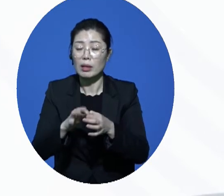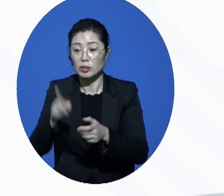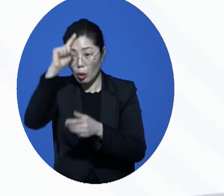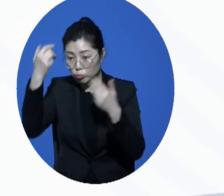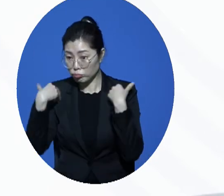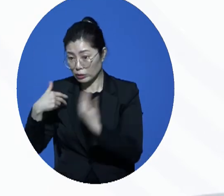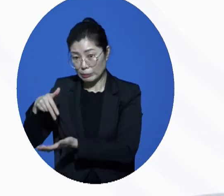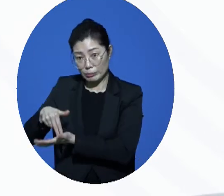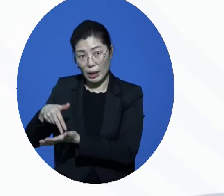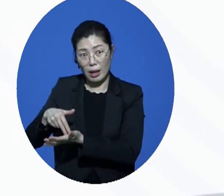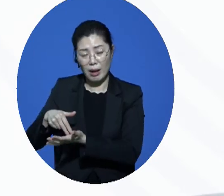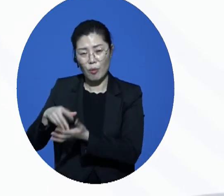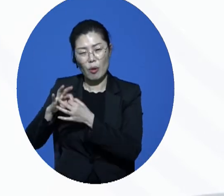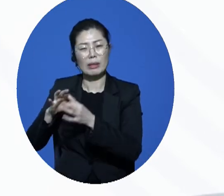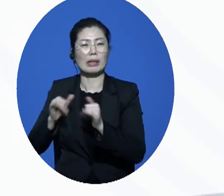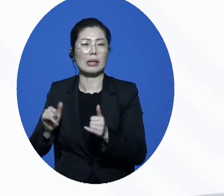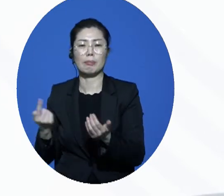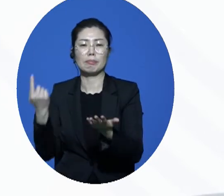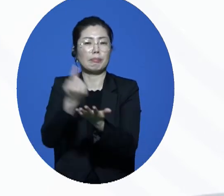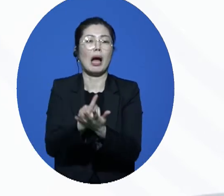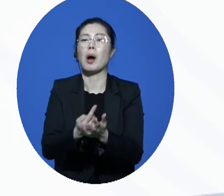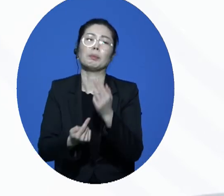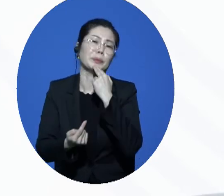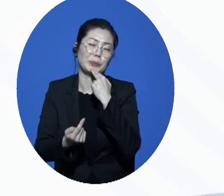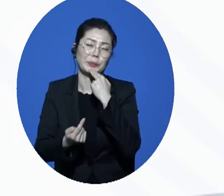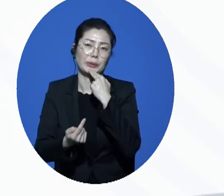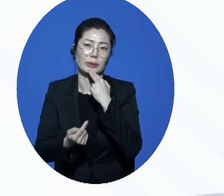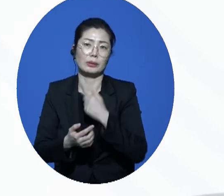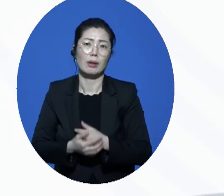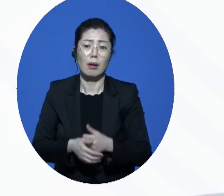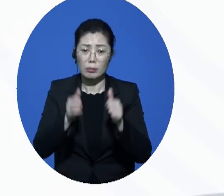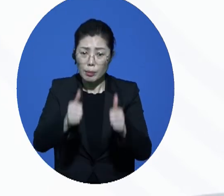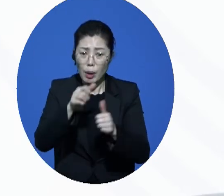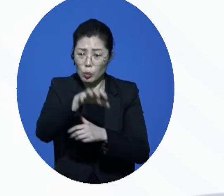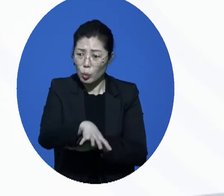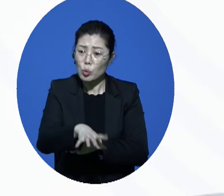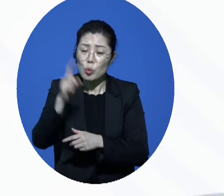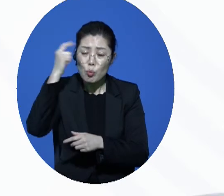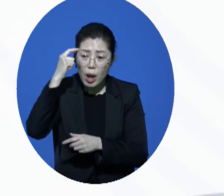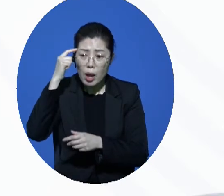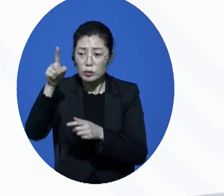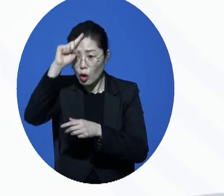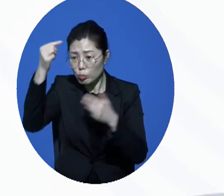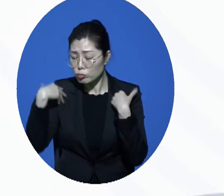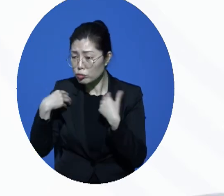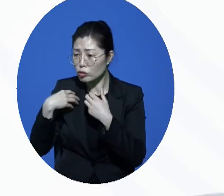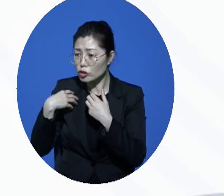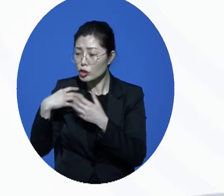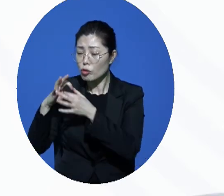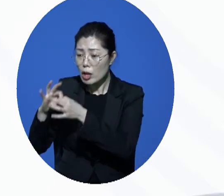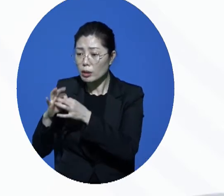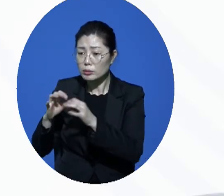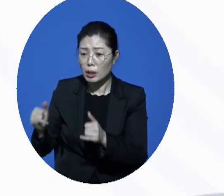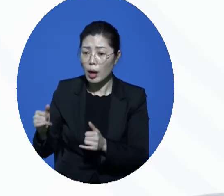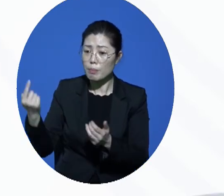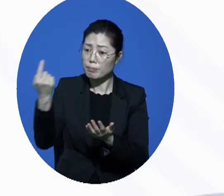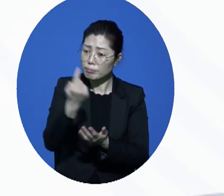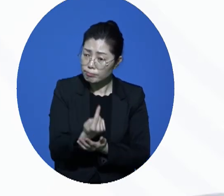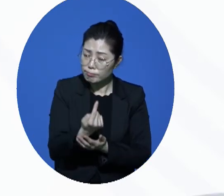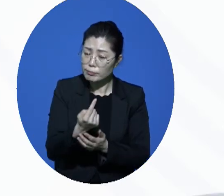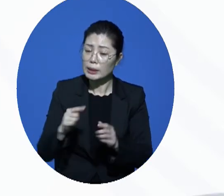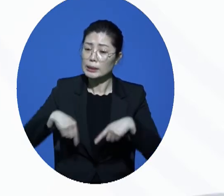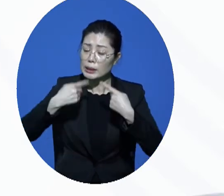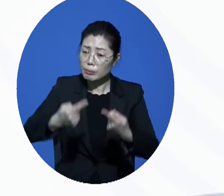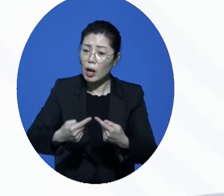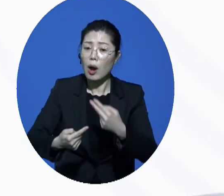재책에 참여하지 않았습니다. 이 재판부조차도 왜 아무도 오지 않았냐, 관련자들이 오지 않으면 도대체